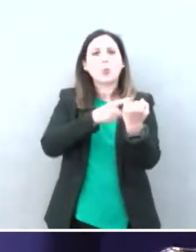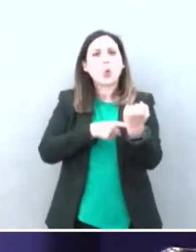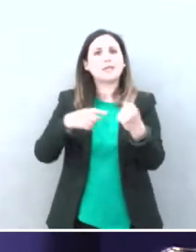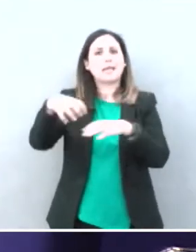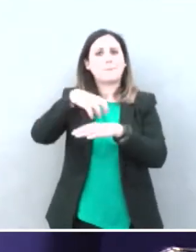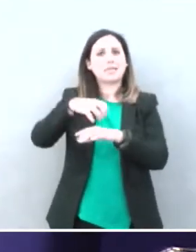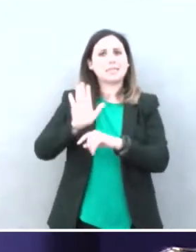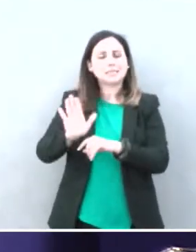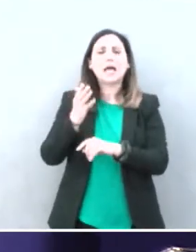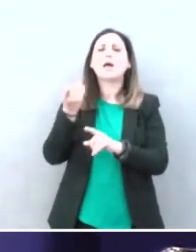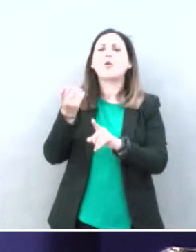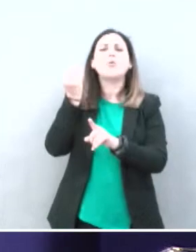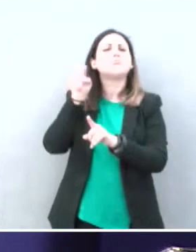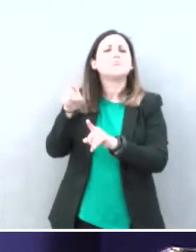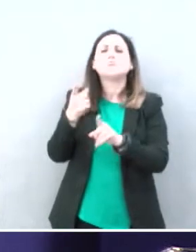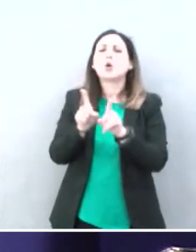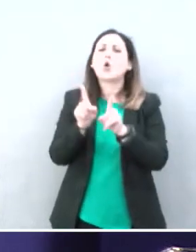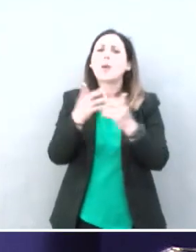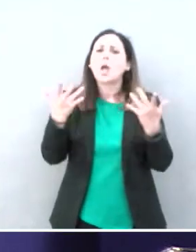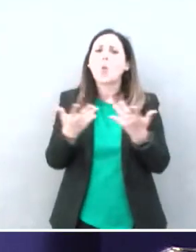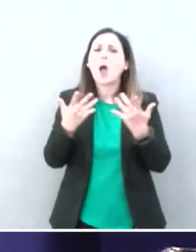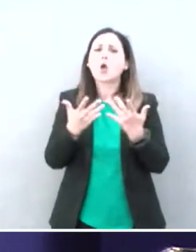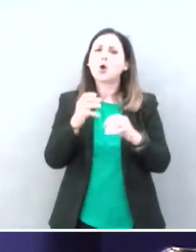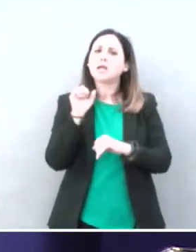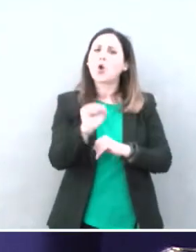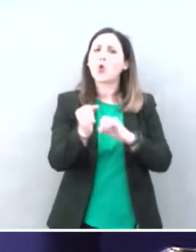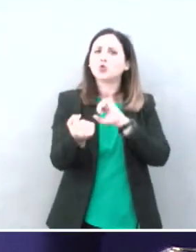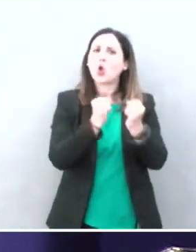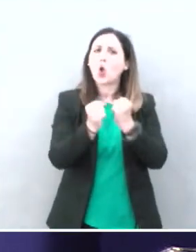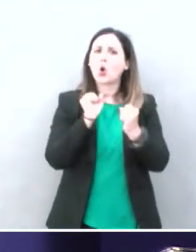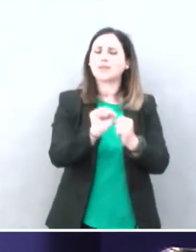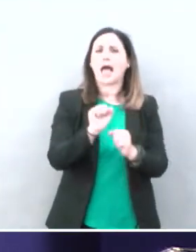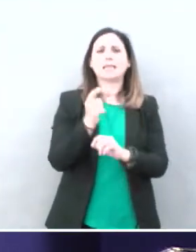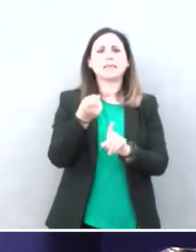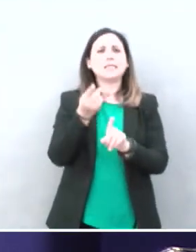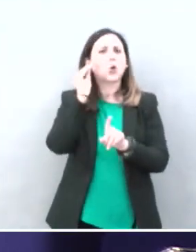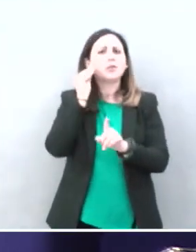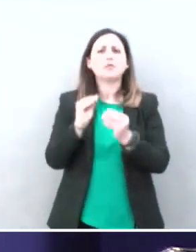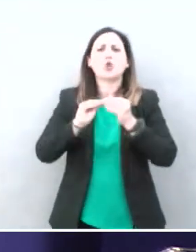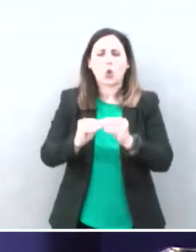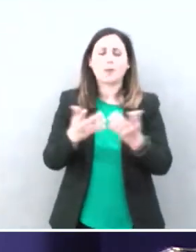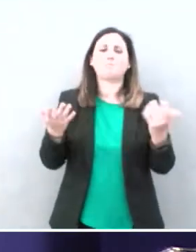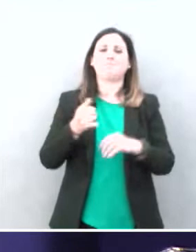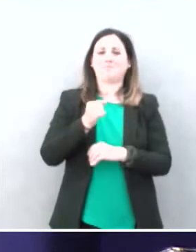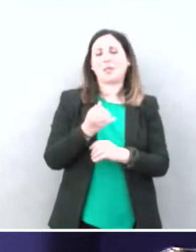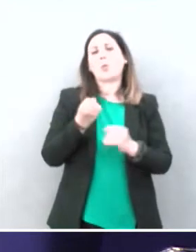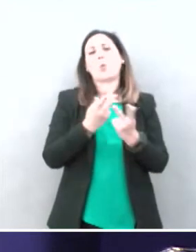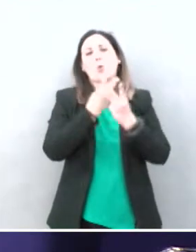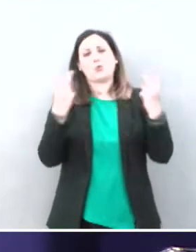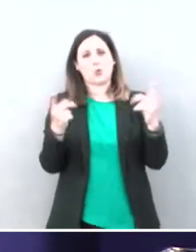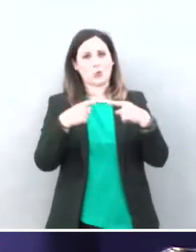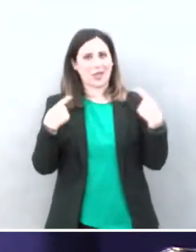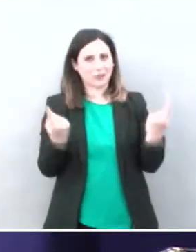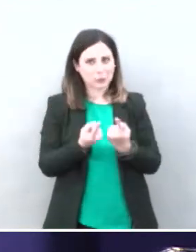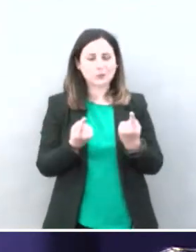di fare un passo in avanti alla lotta alla contraffazione. Innanzitutto buongiorno a tutti, grazie al